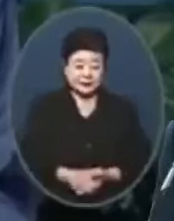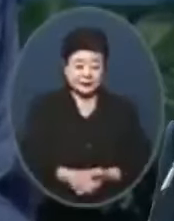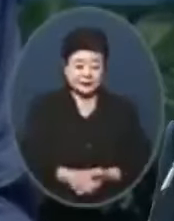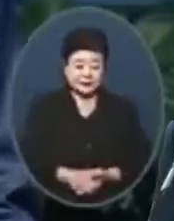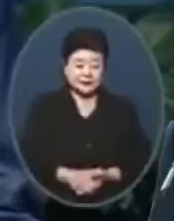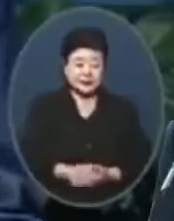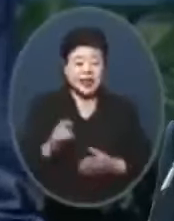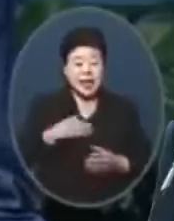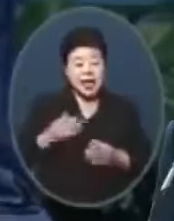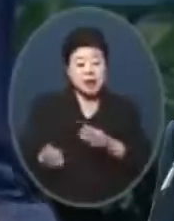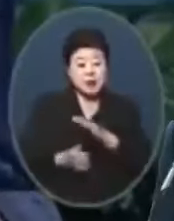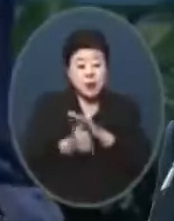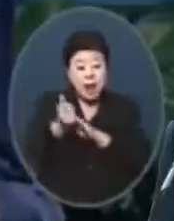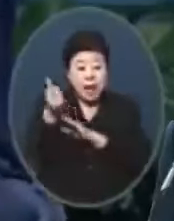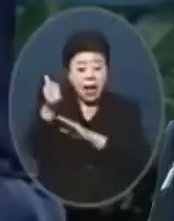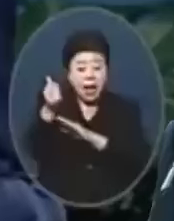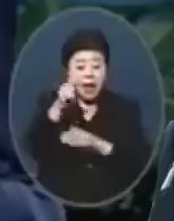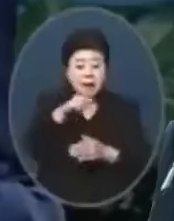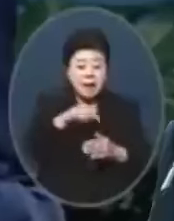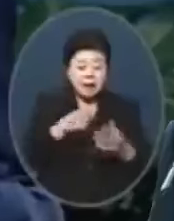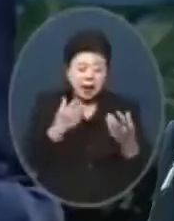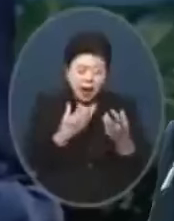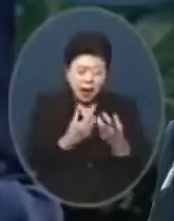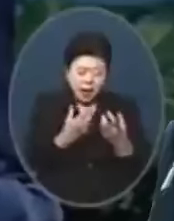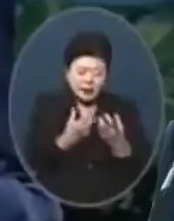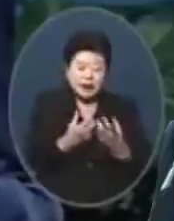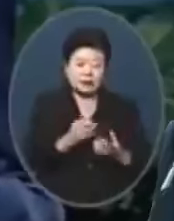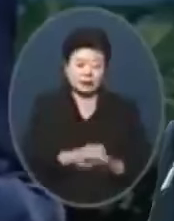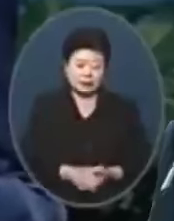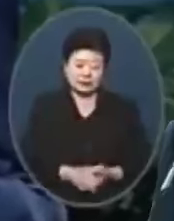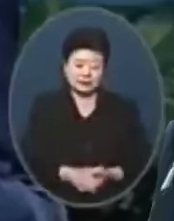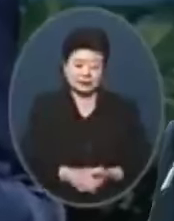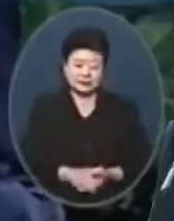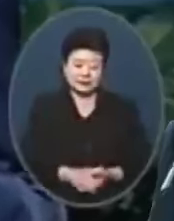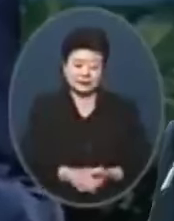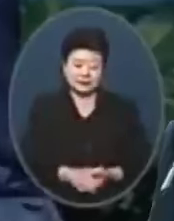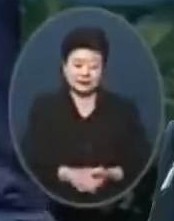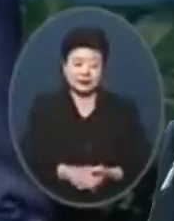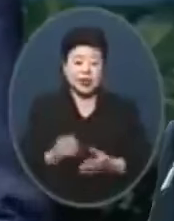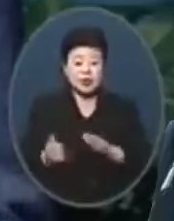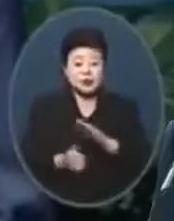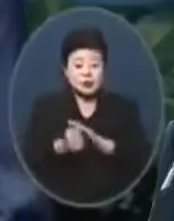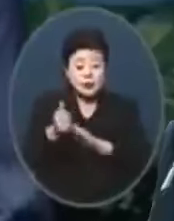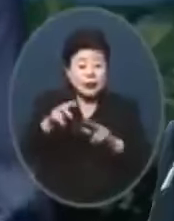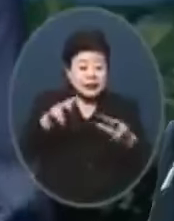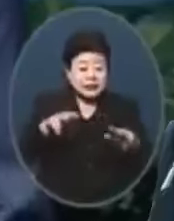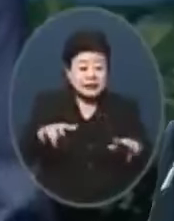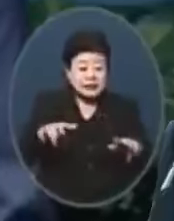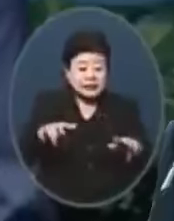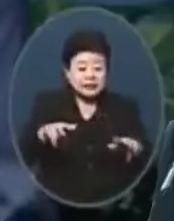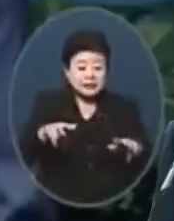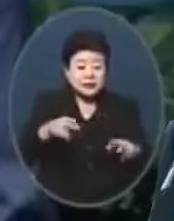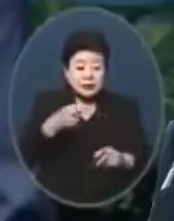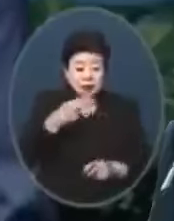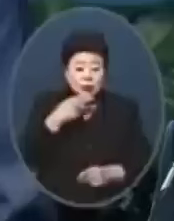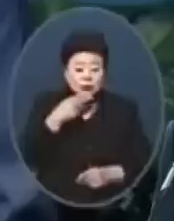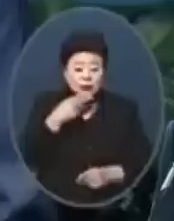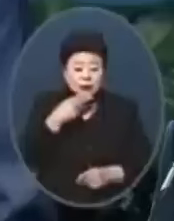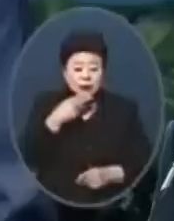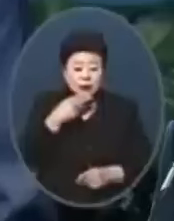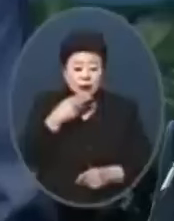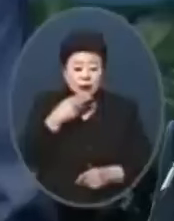내 소망이 마음에 가득하고 그러나 그 소망이 지금 이루어지지 않았어도 멀리